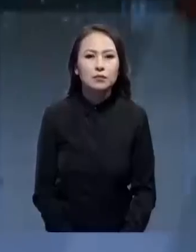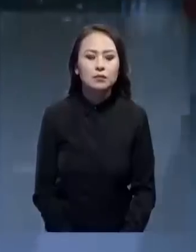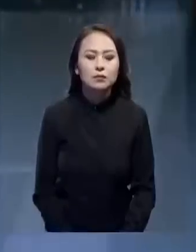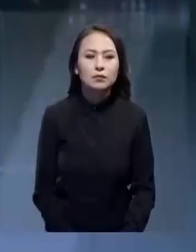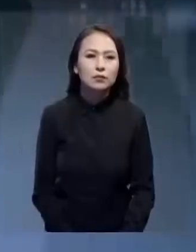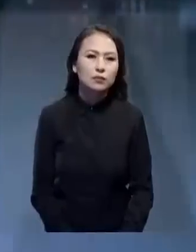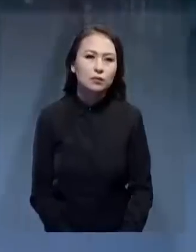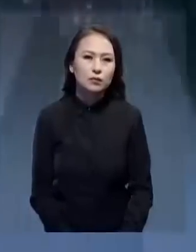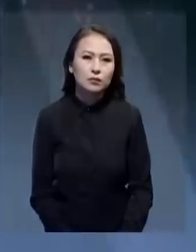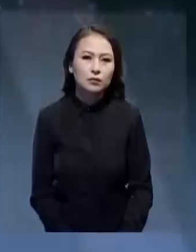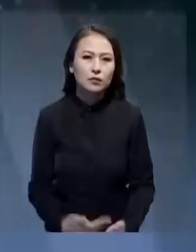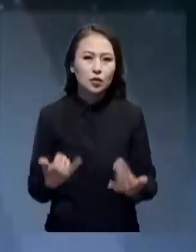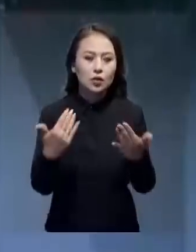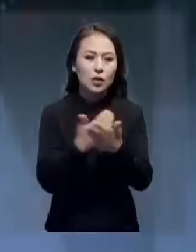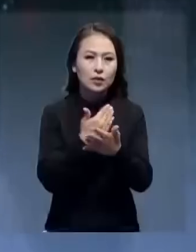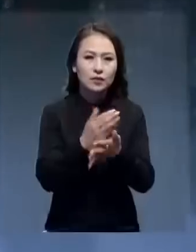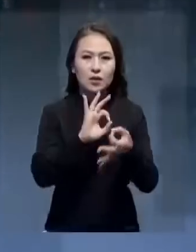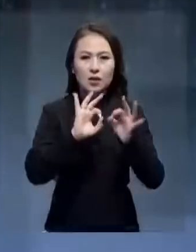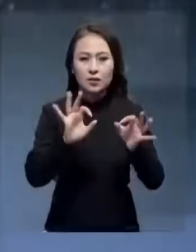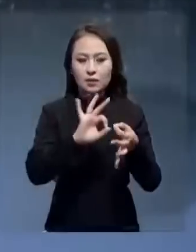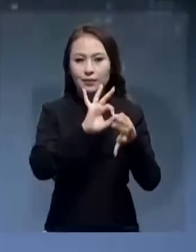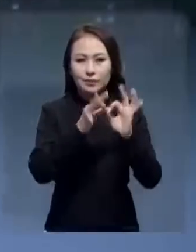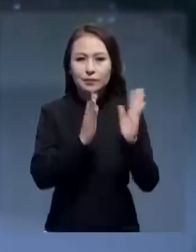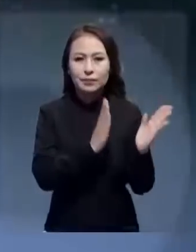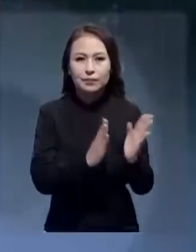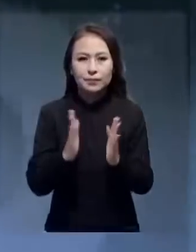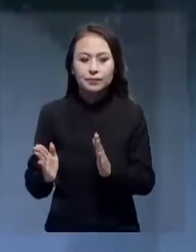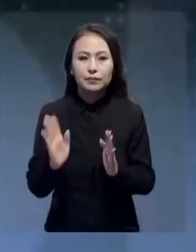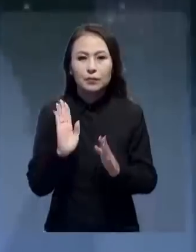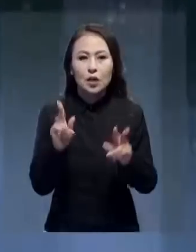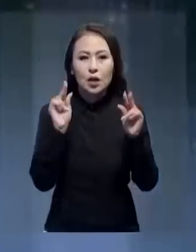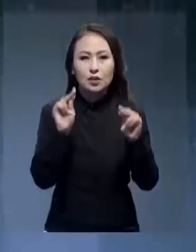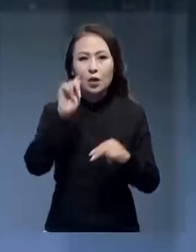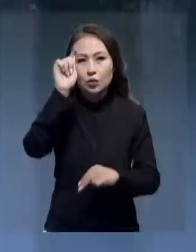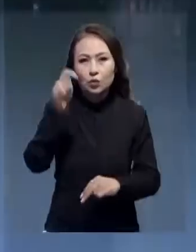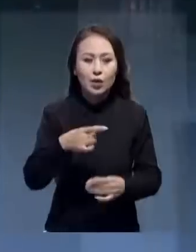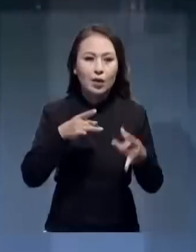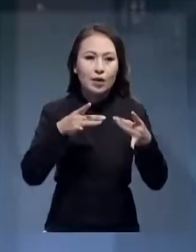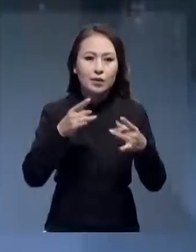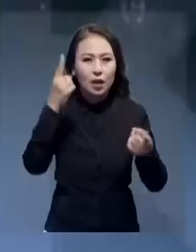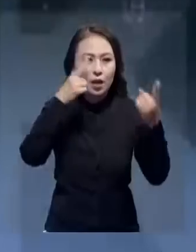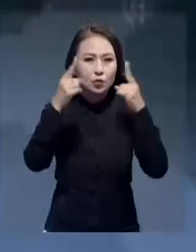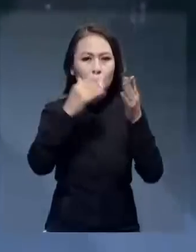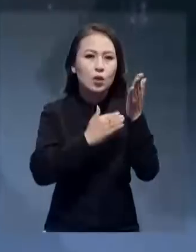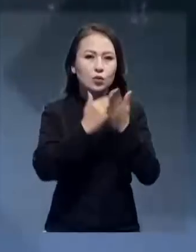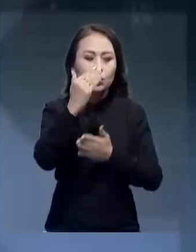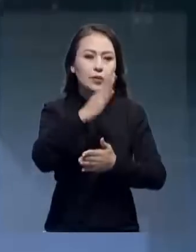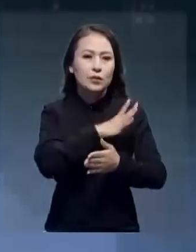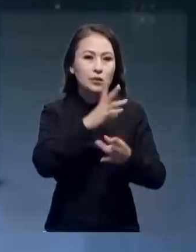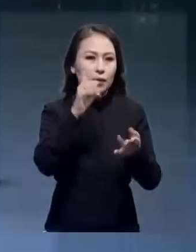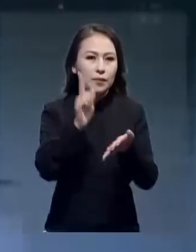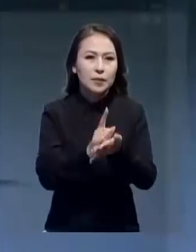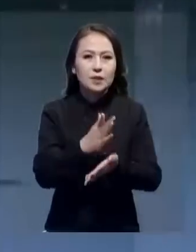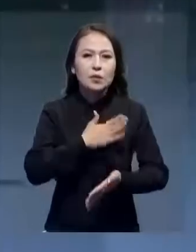Ya kadırla kürürmen hangdatpa aytarımızdan qartta endi ret-retmen toqtalayıq. Adildik soğıs pen qaqtıgıs ideologiyasından joğara turuğa